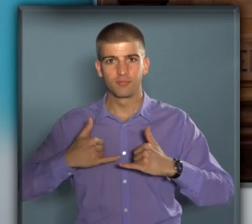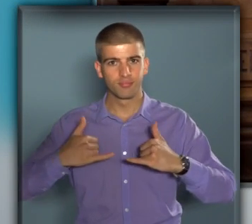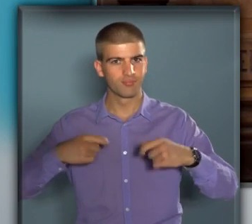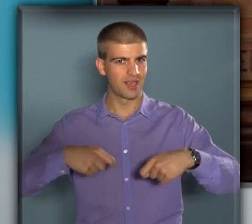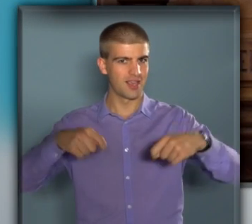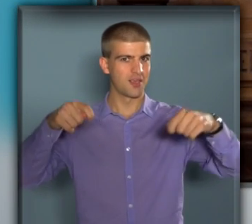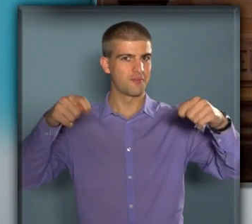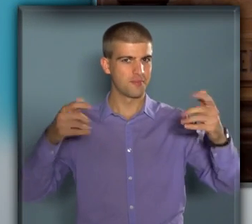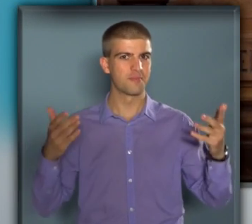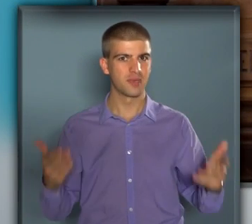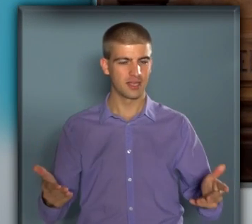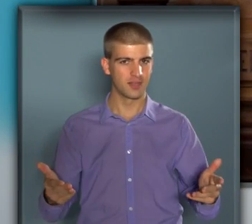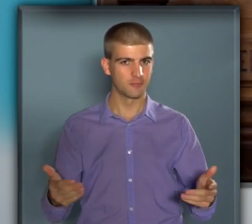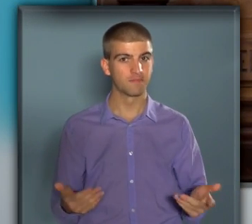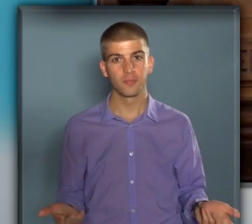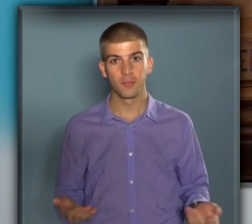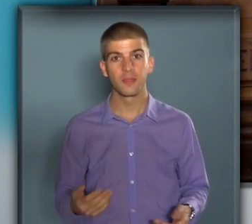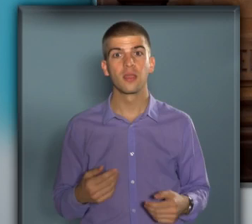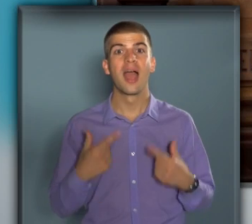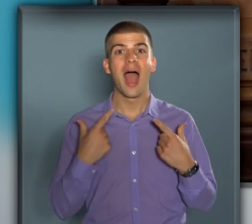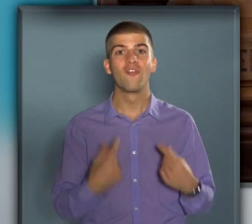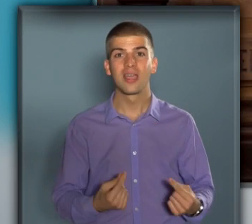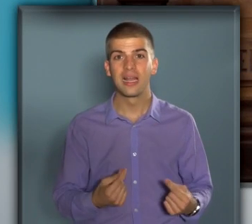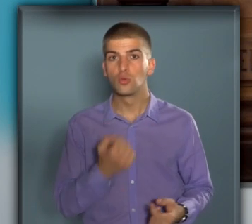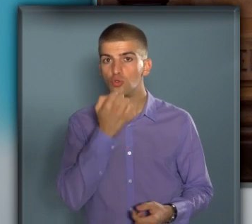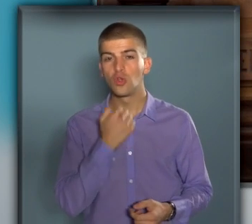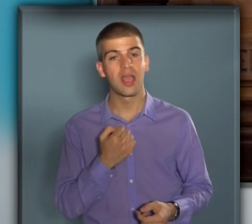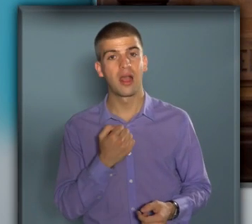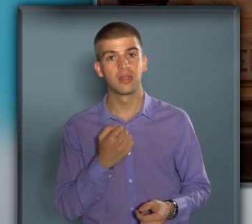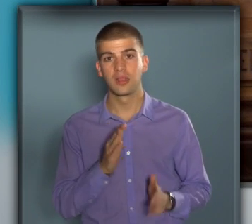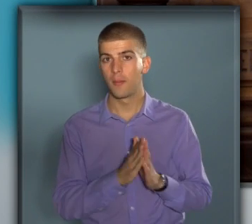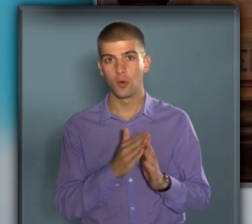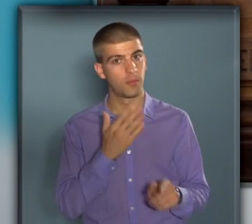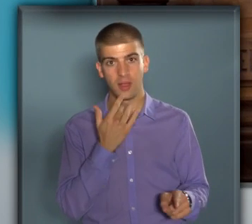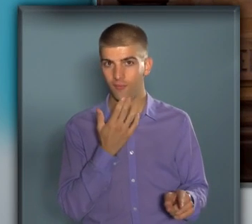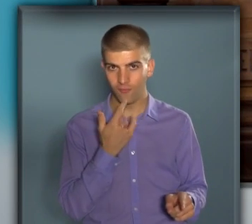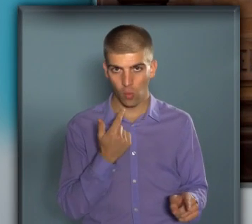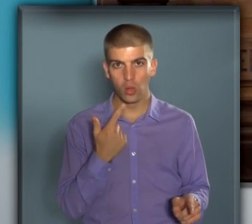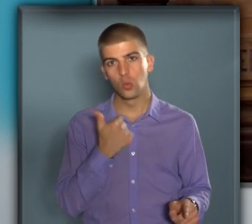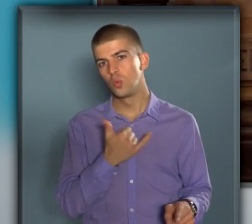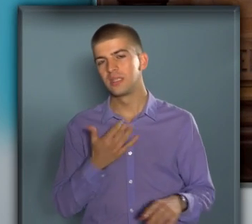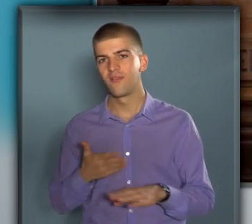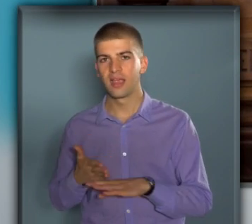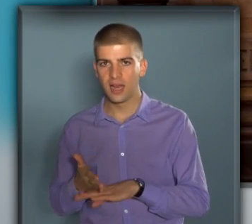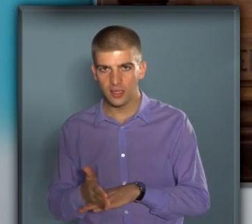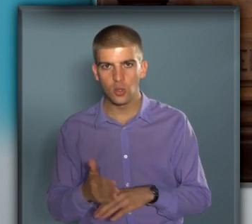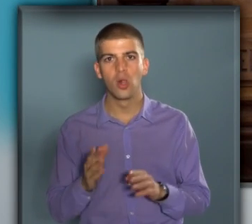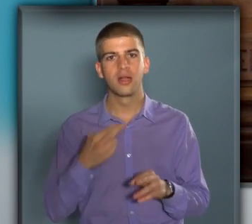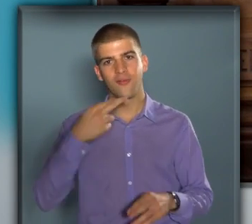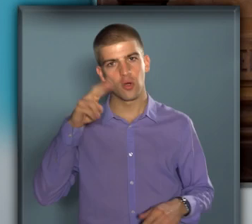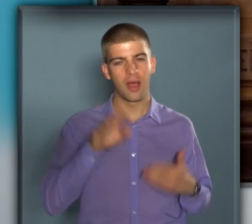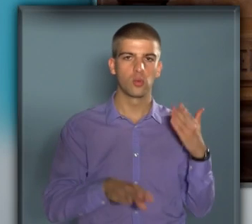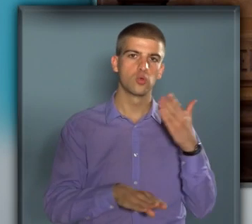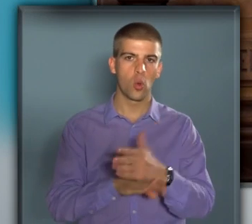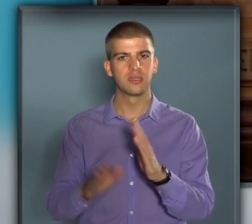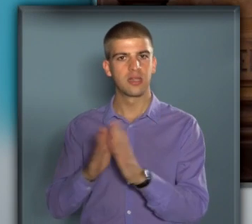templomot. Ráadásul, amikor az evangélikusoknak nem lett saját templomuk, 20 éven át a református hittestvérek templomában